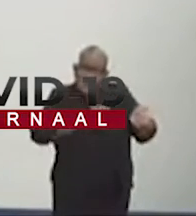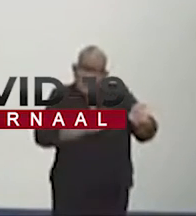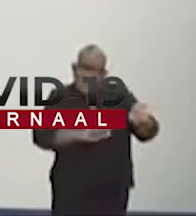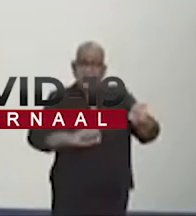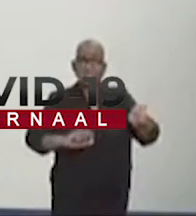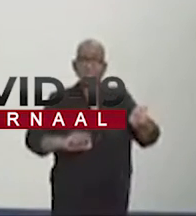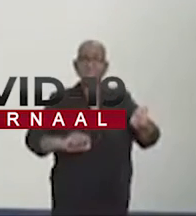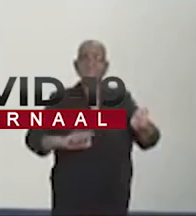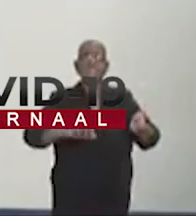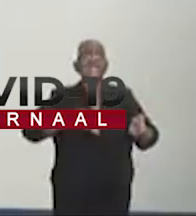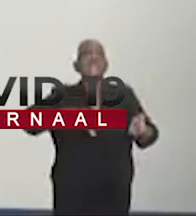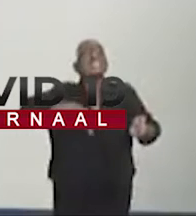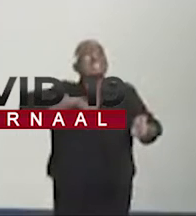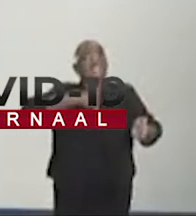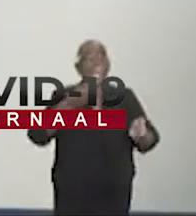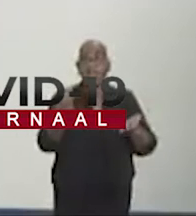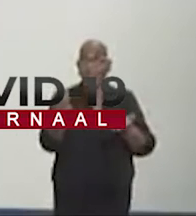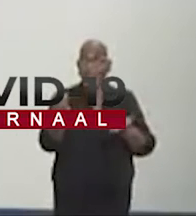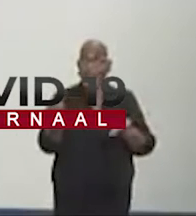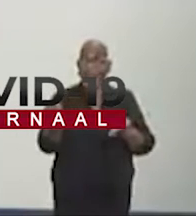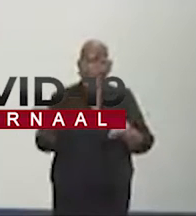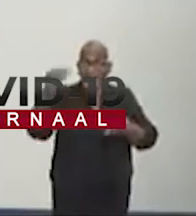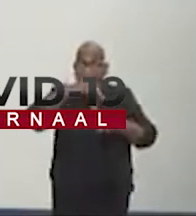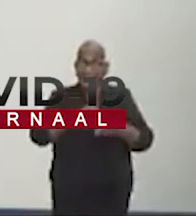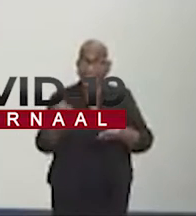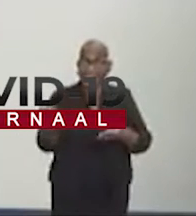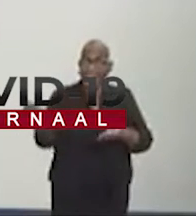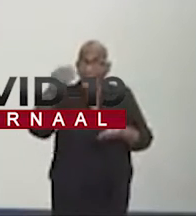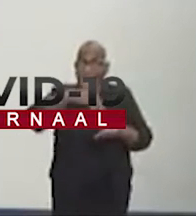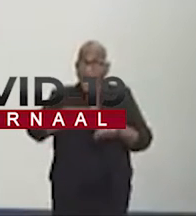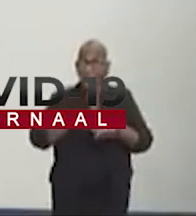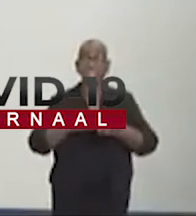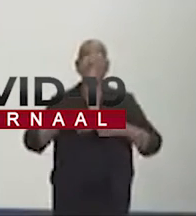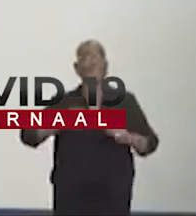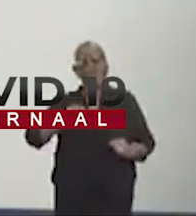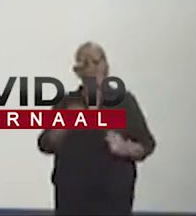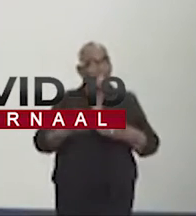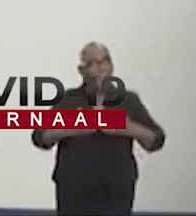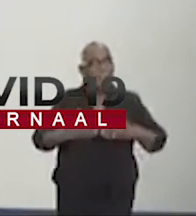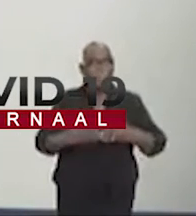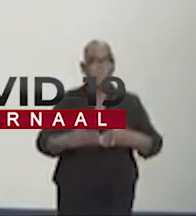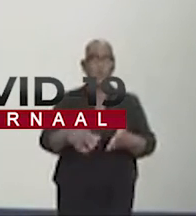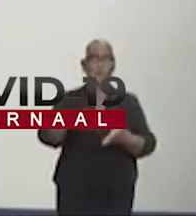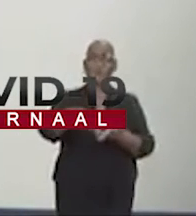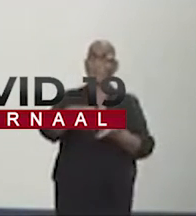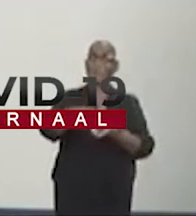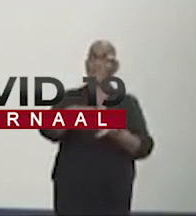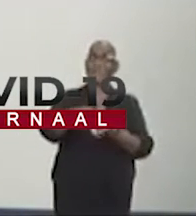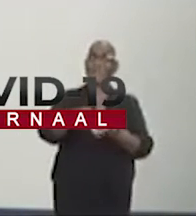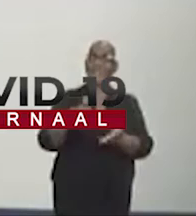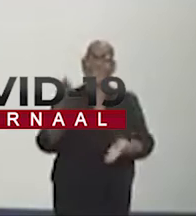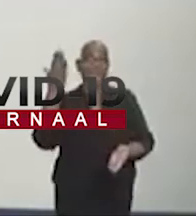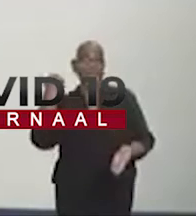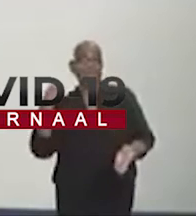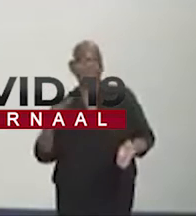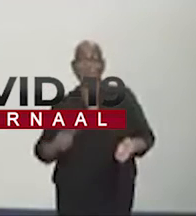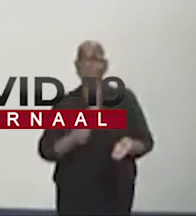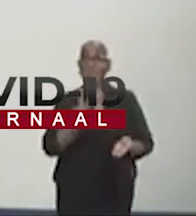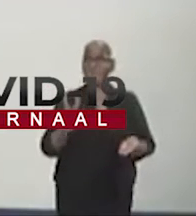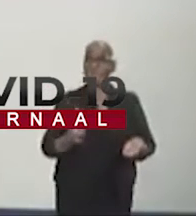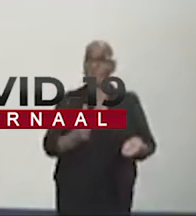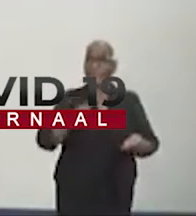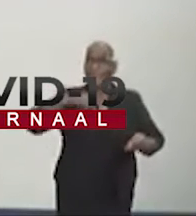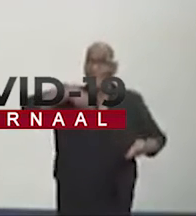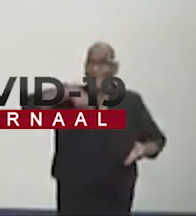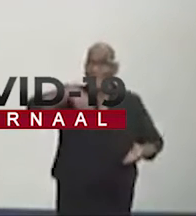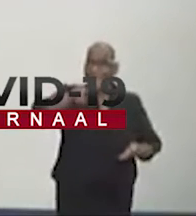En ze hebben geld bij elkaar gezet om de boot te betalen, zodat ze afgelopen vrijdag naar